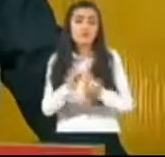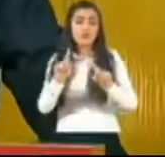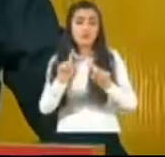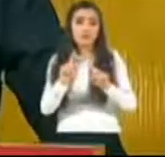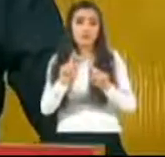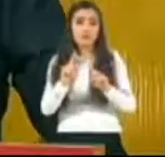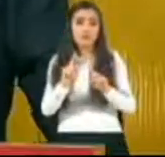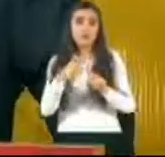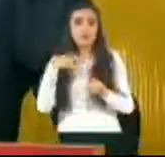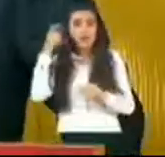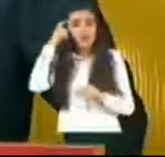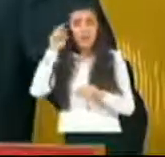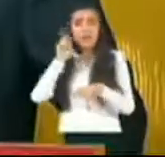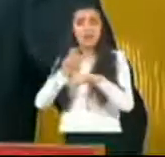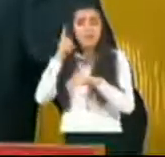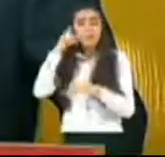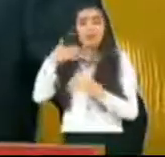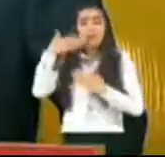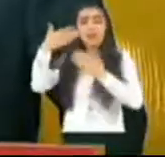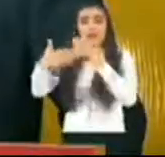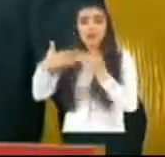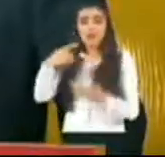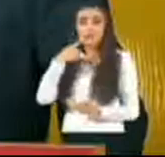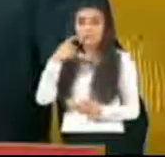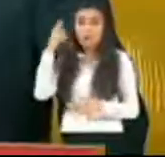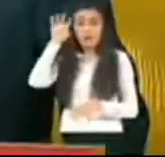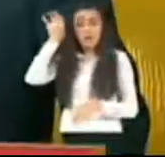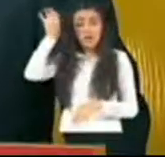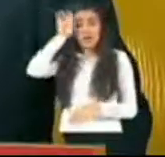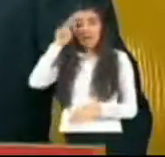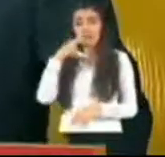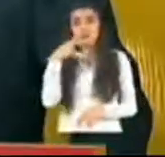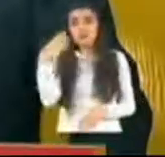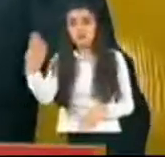ve ihtaren hatırlatmak isterim.